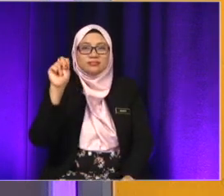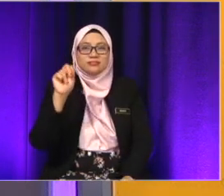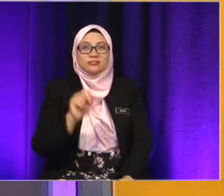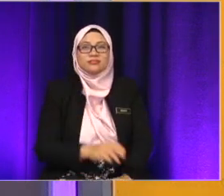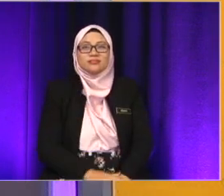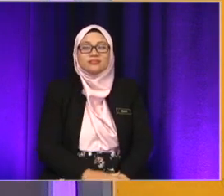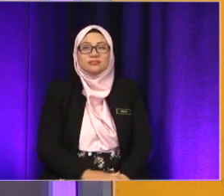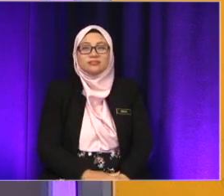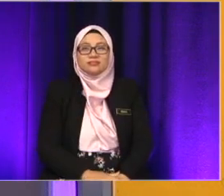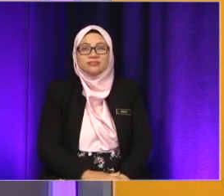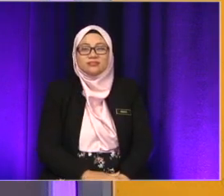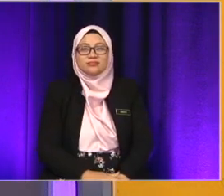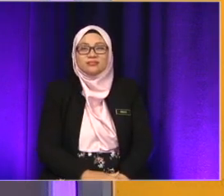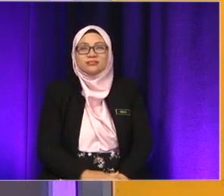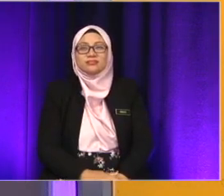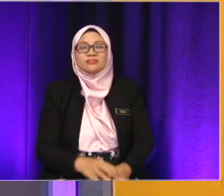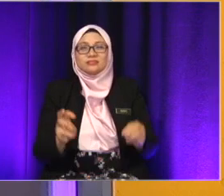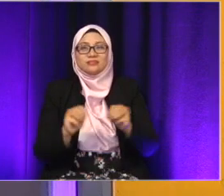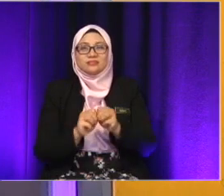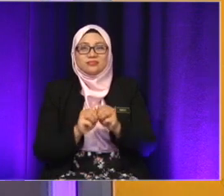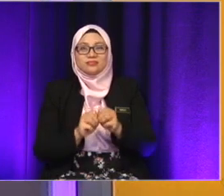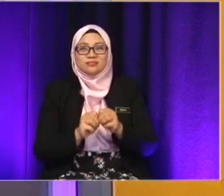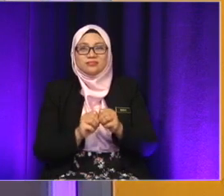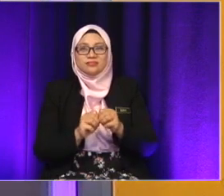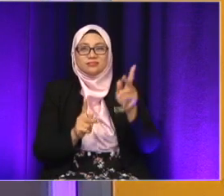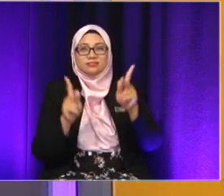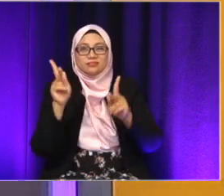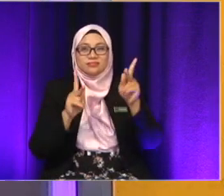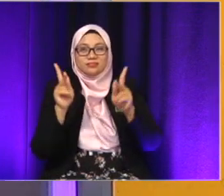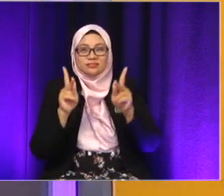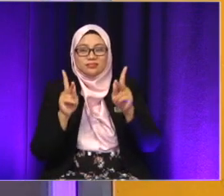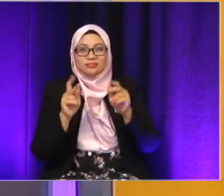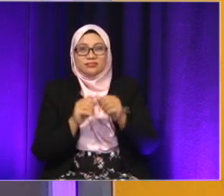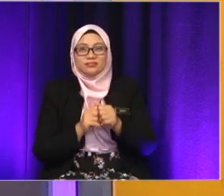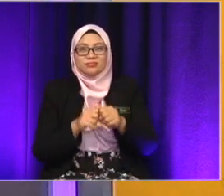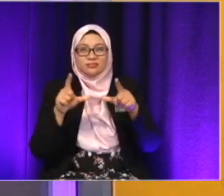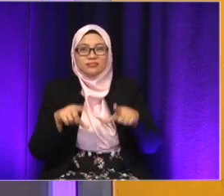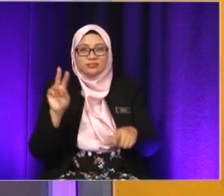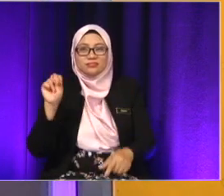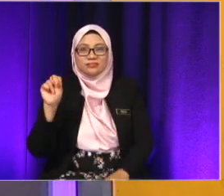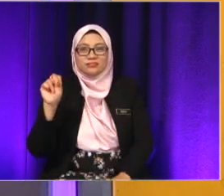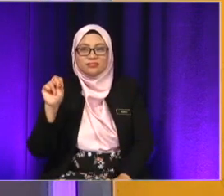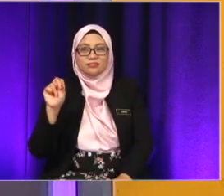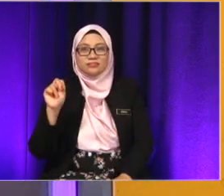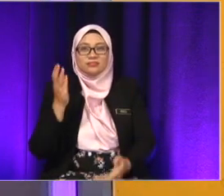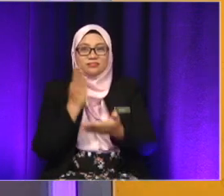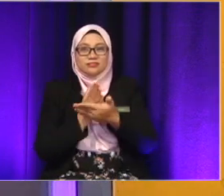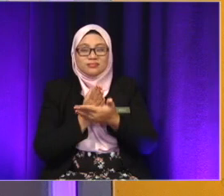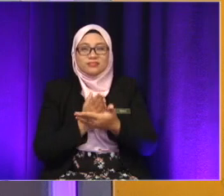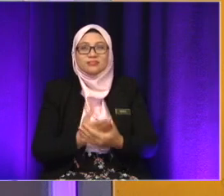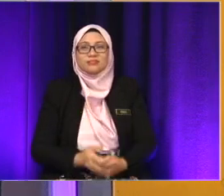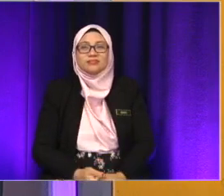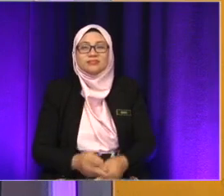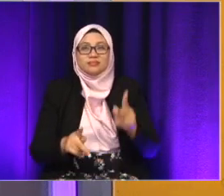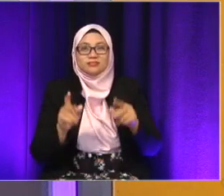Kalau masa sampai safety light kita neutral kan. Walaupun gear auto pun kena neutral. Ataupun letak dalam N kan, neutral kan. Neutral.